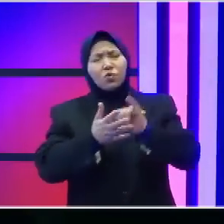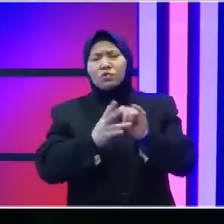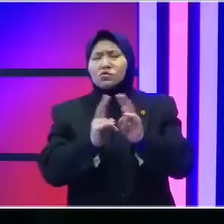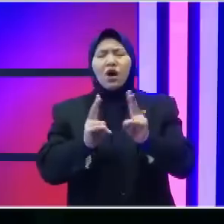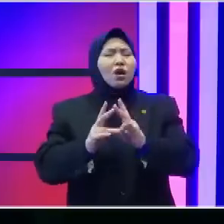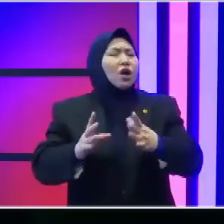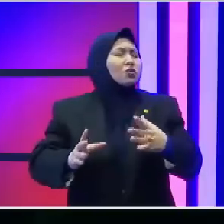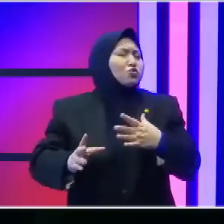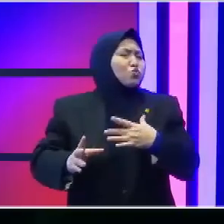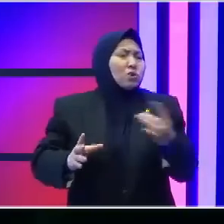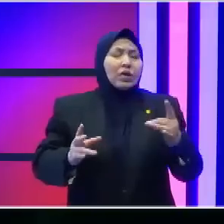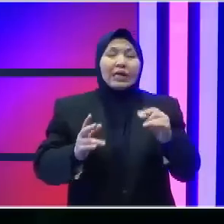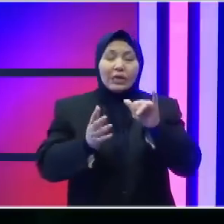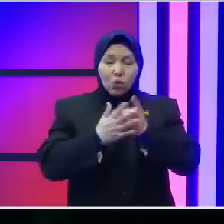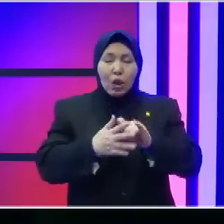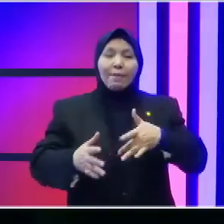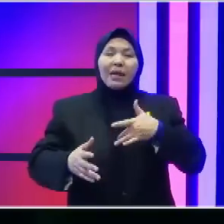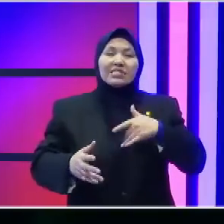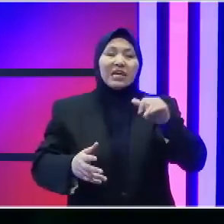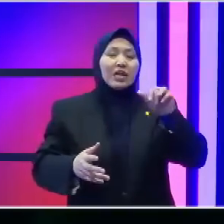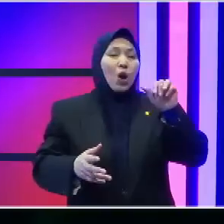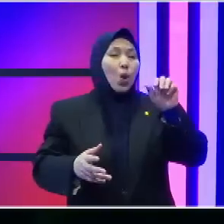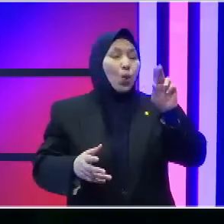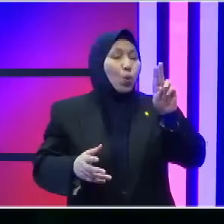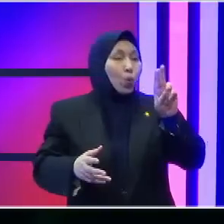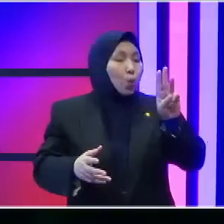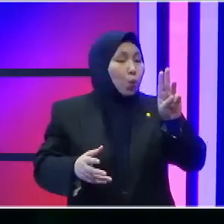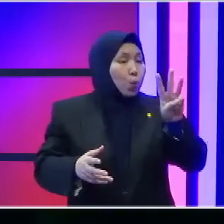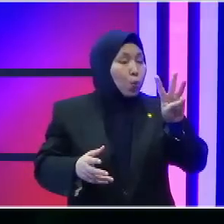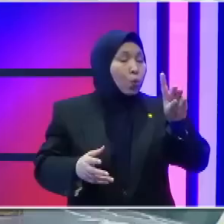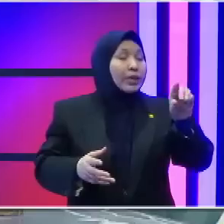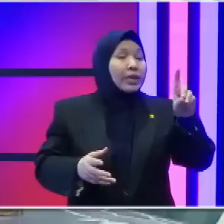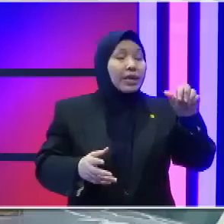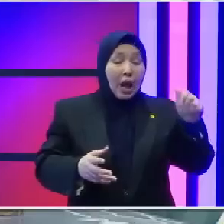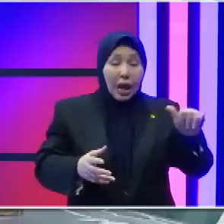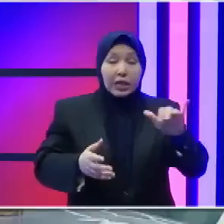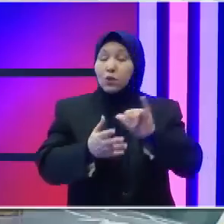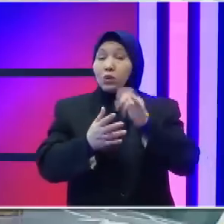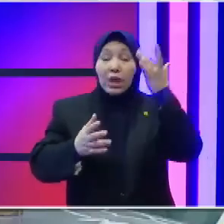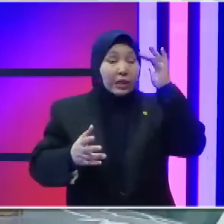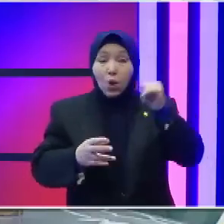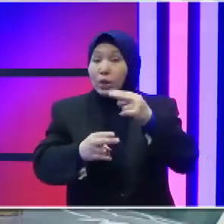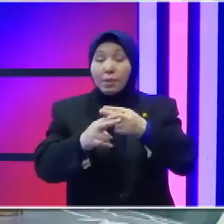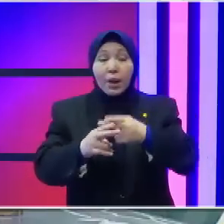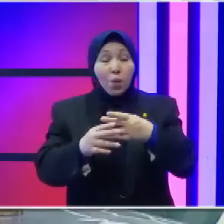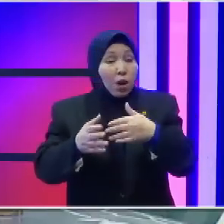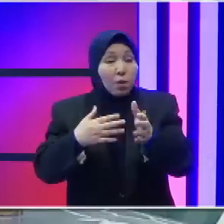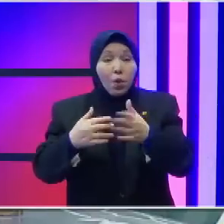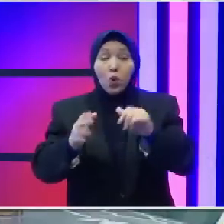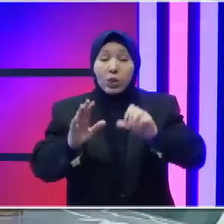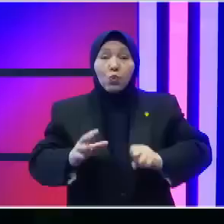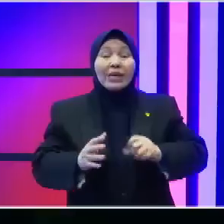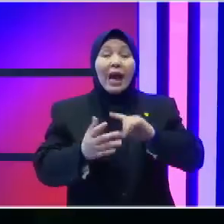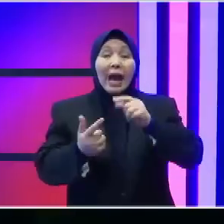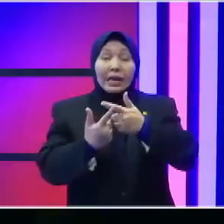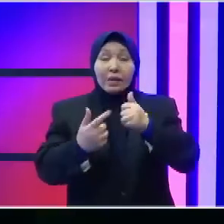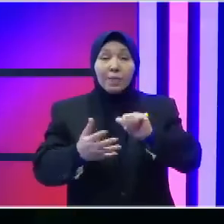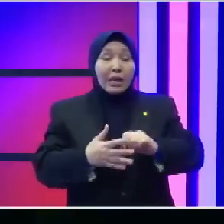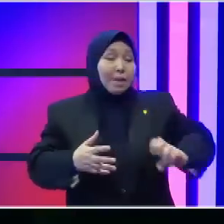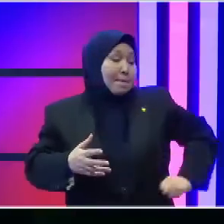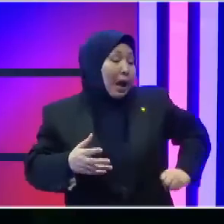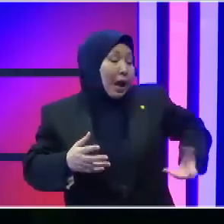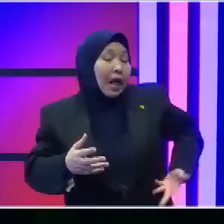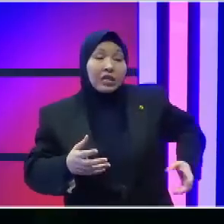sangat itu, itulah perasaan wudda, ya. Tak kenal, tak tahu nama, walaupun orang itu daripada Bangladesh. Kalau di sini, Ustaz, ya, kalau kita